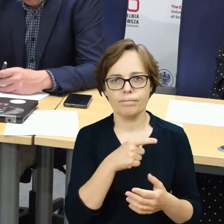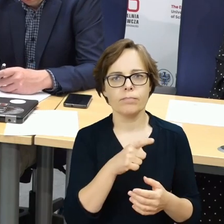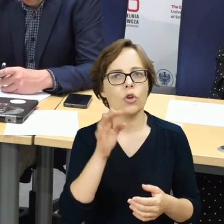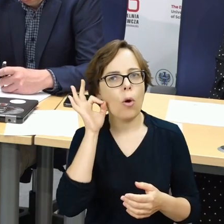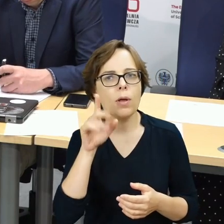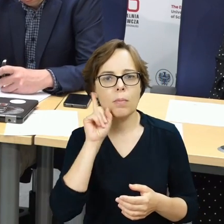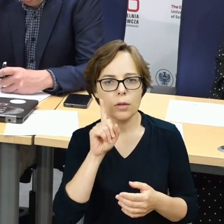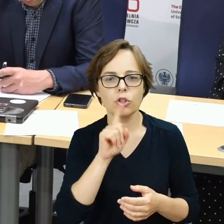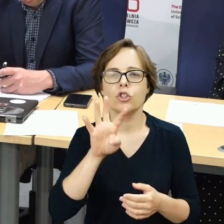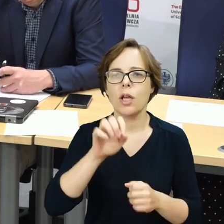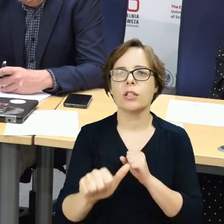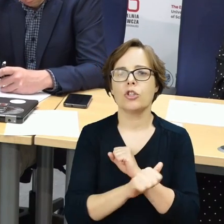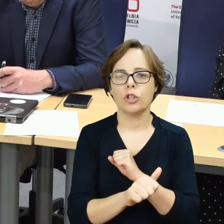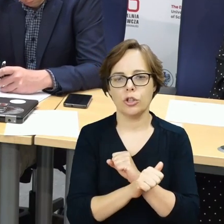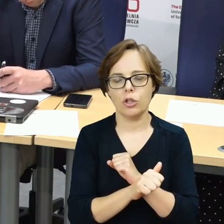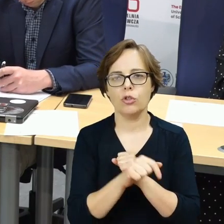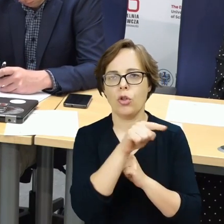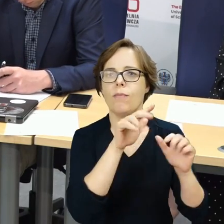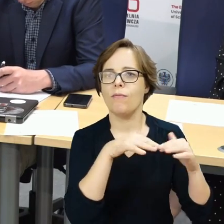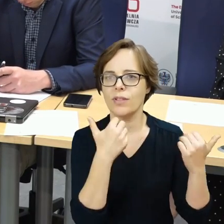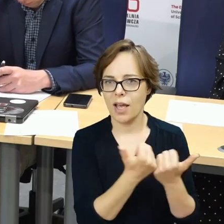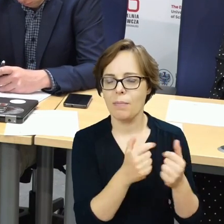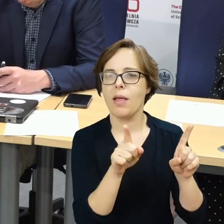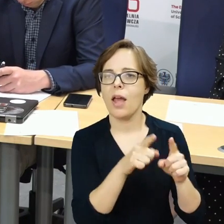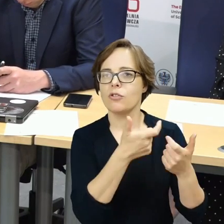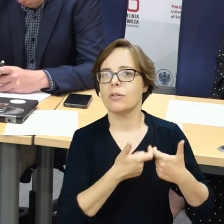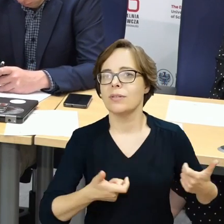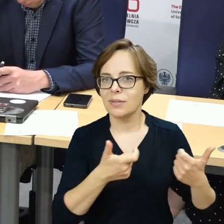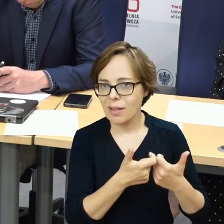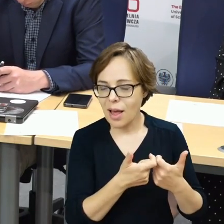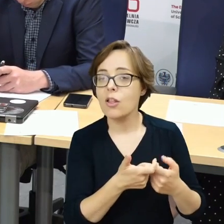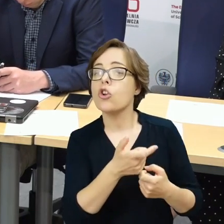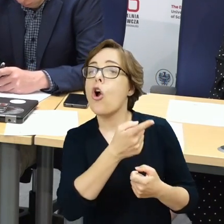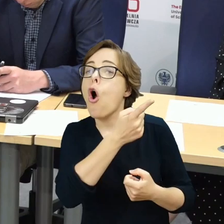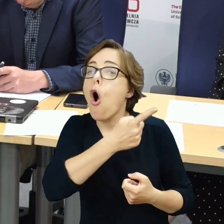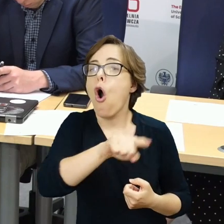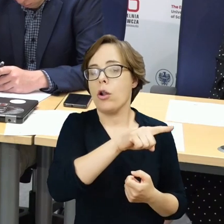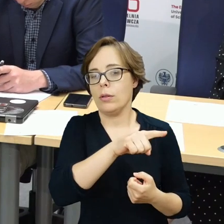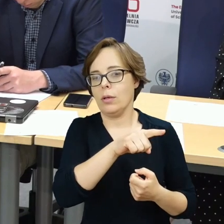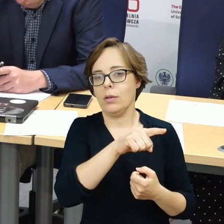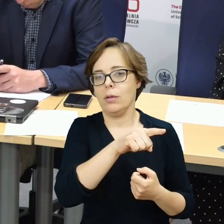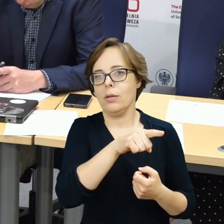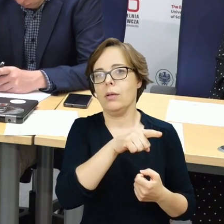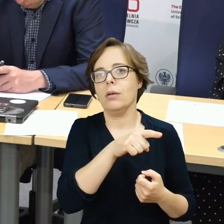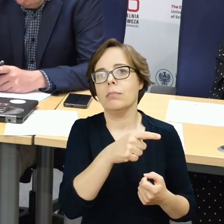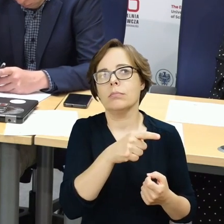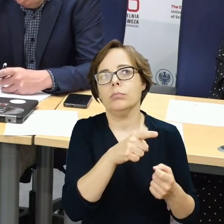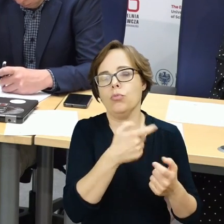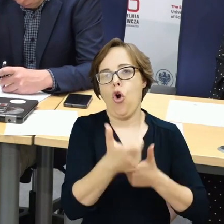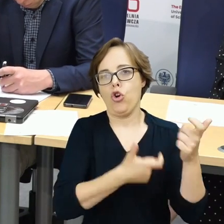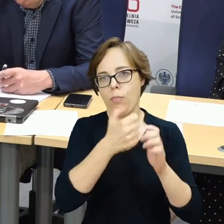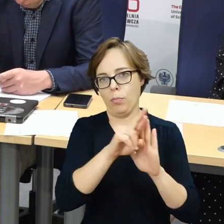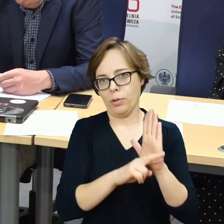liczbie 460 w Sejmie i w Senacie, że to oni wyznaczają nam pole gry. I